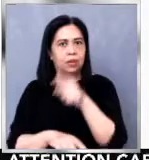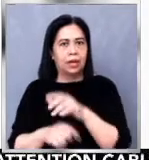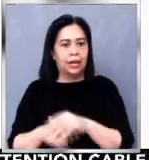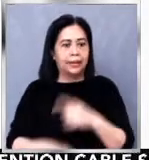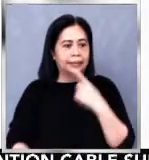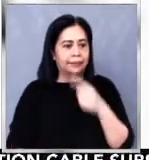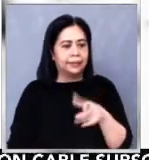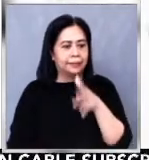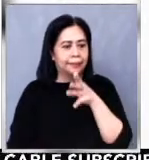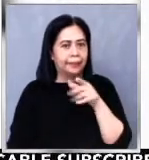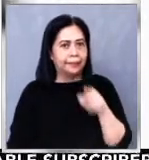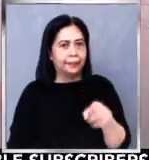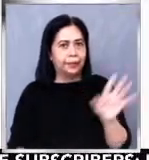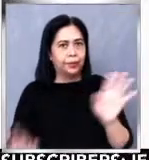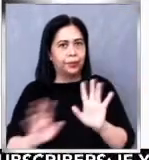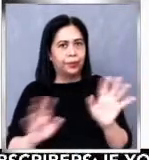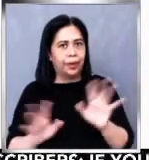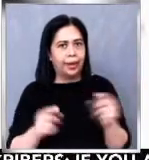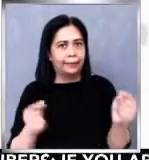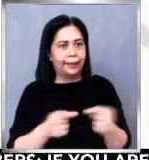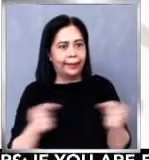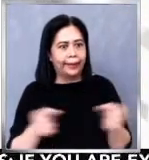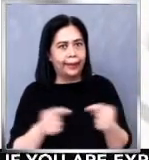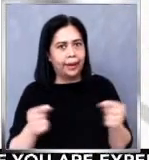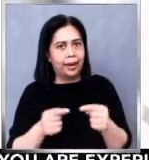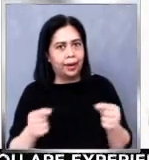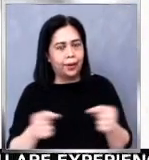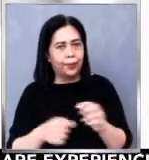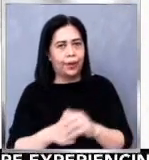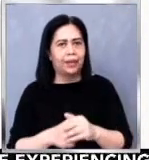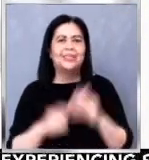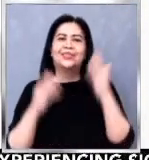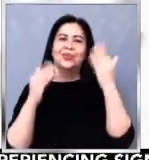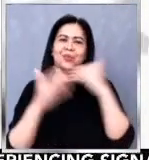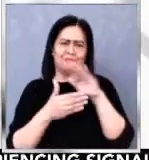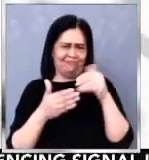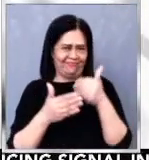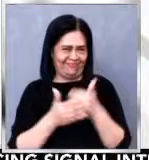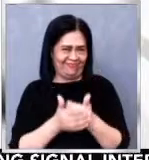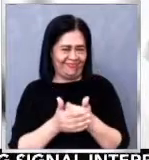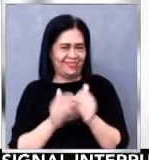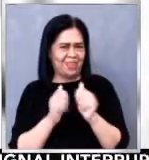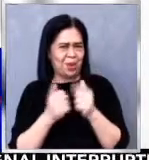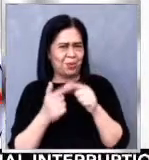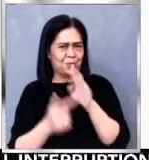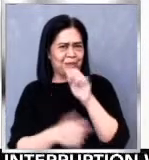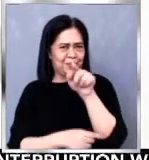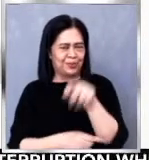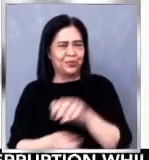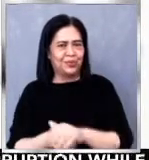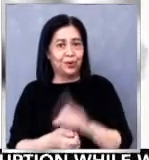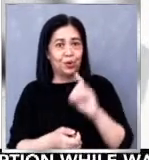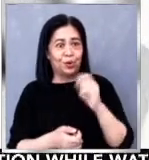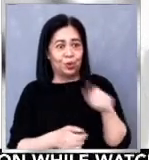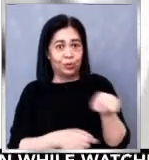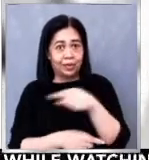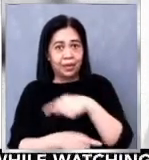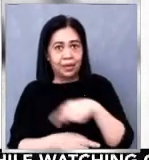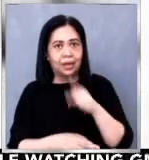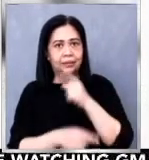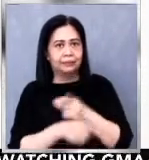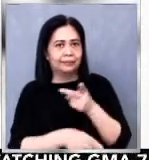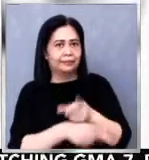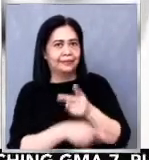walang mag-aaway? Sana all, how to be you po. Ang dogs na yan, alaga ni Karen de la